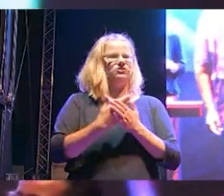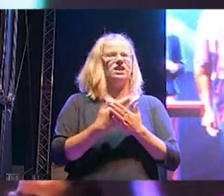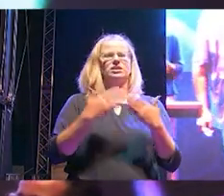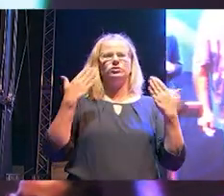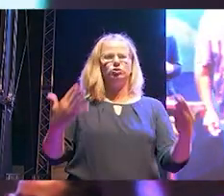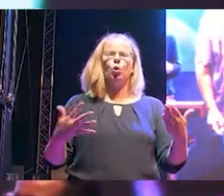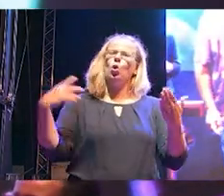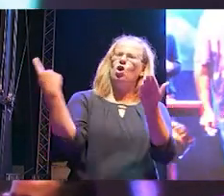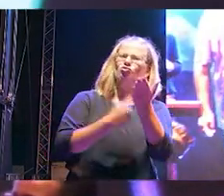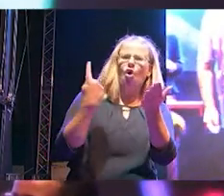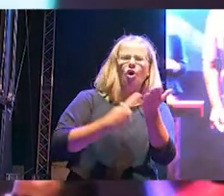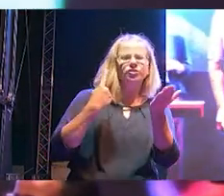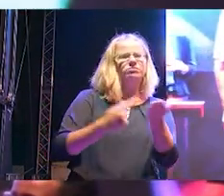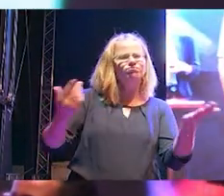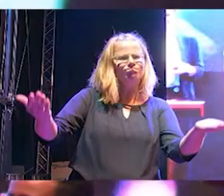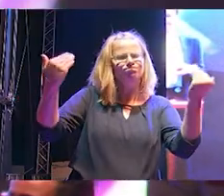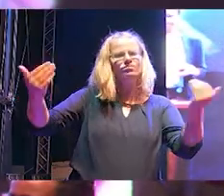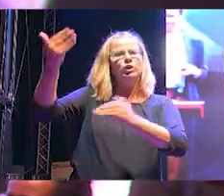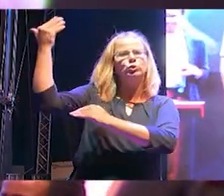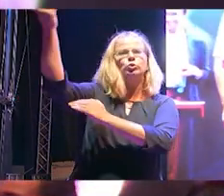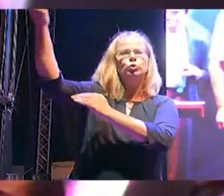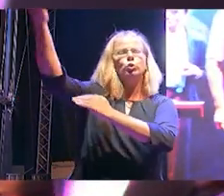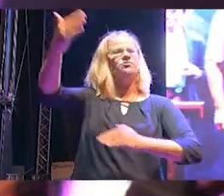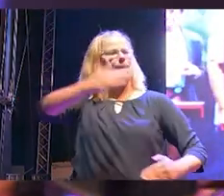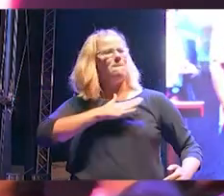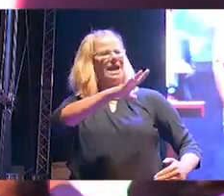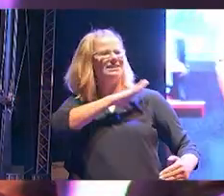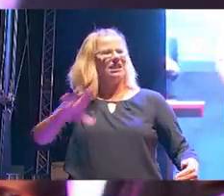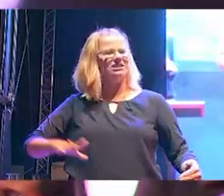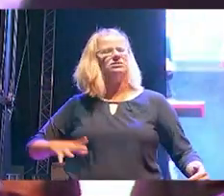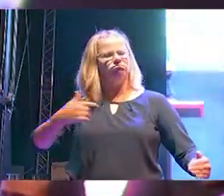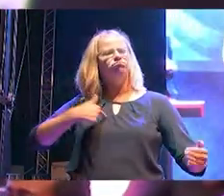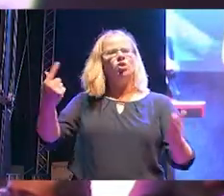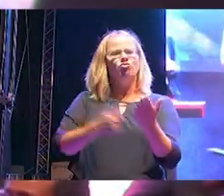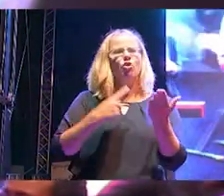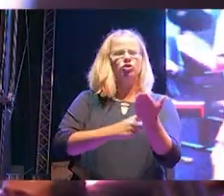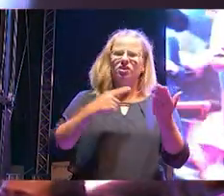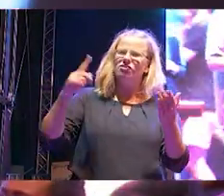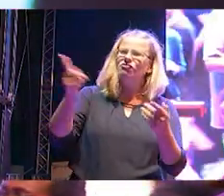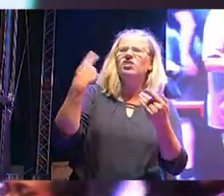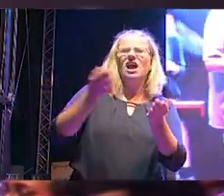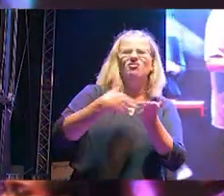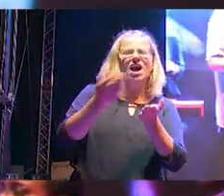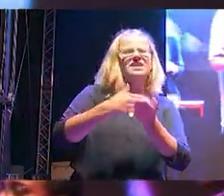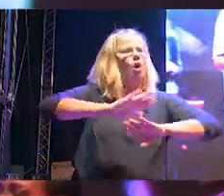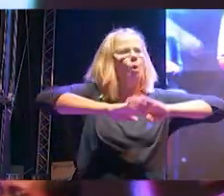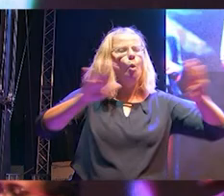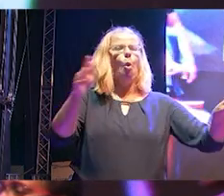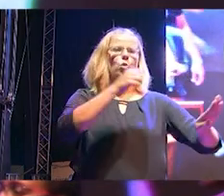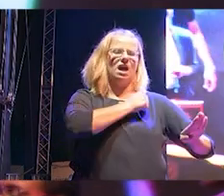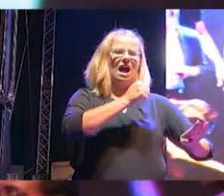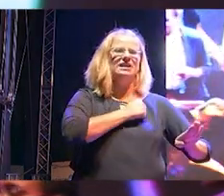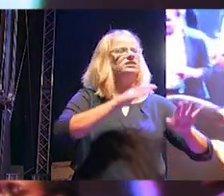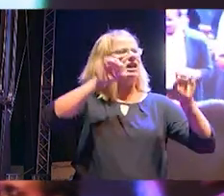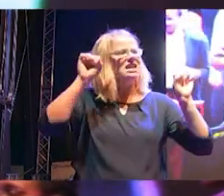nicht weniger als das fordere ich auch in Zukunft für mein Sachsen ein, dass wir hier weiterhin ohne Angst anders sein, anders